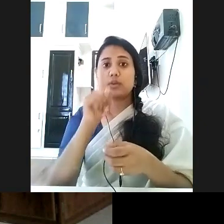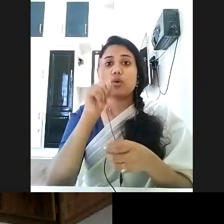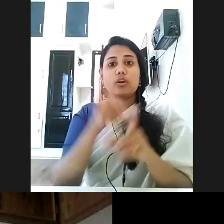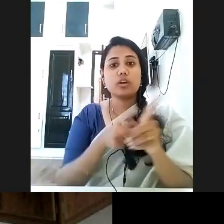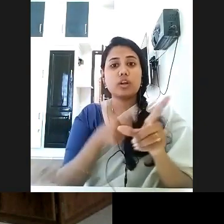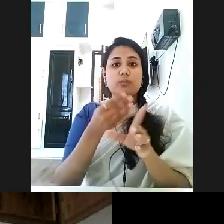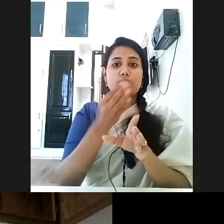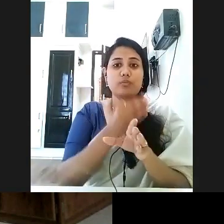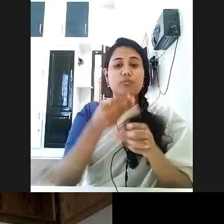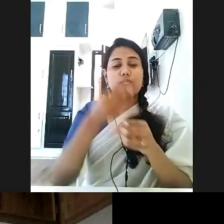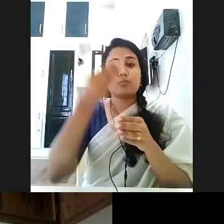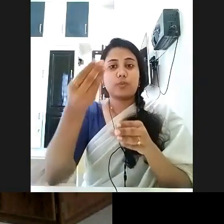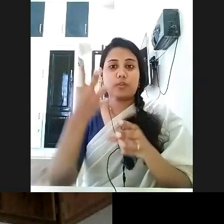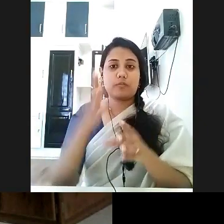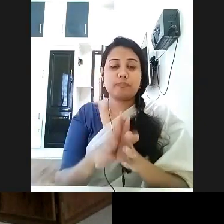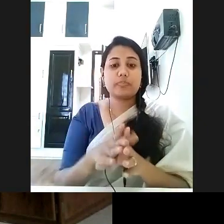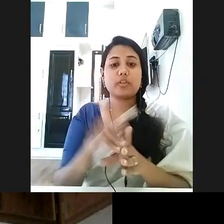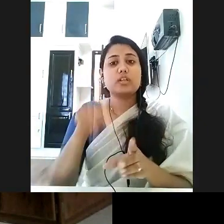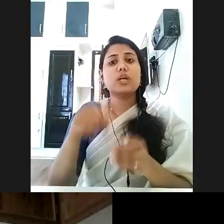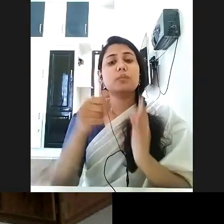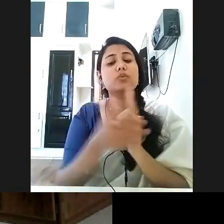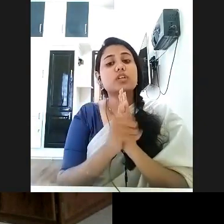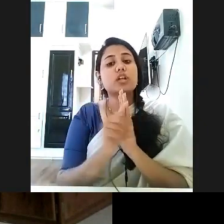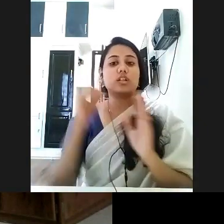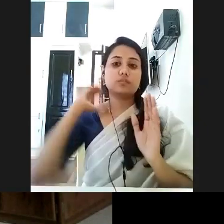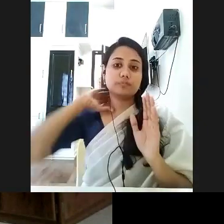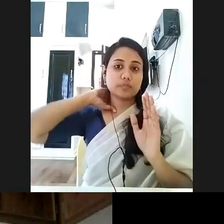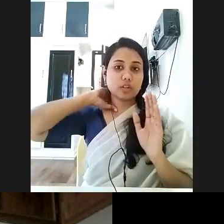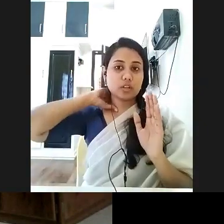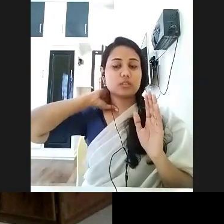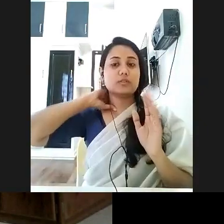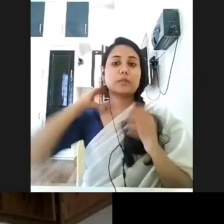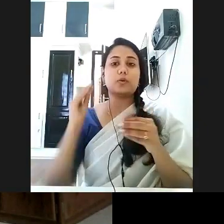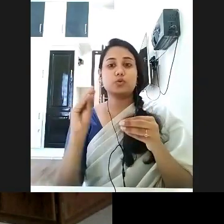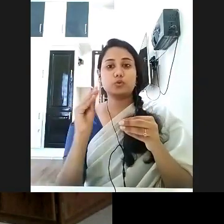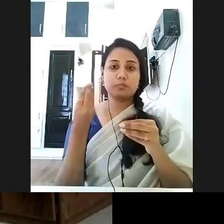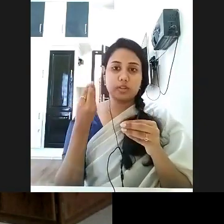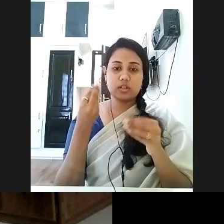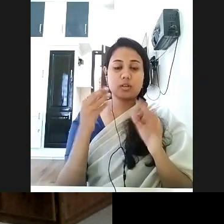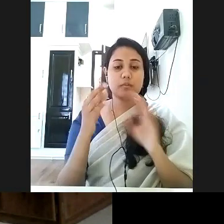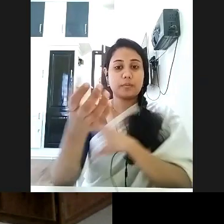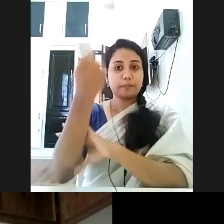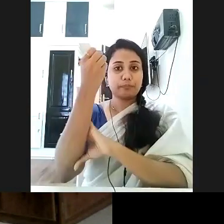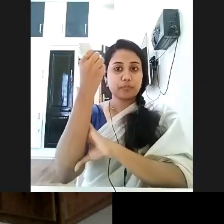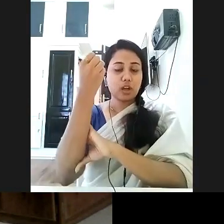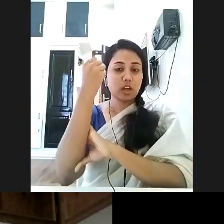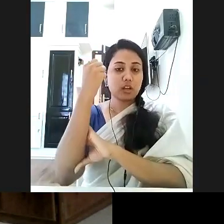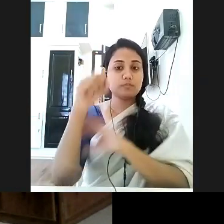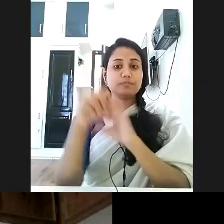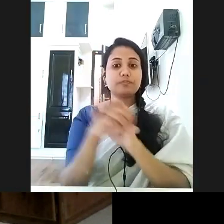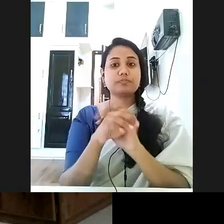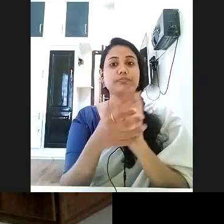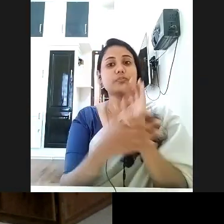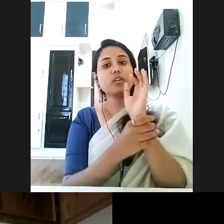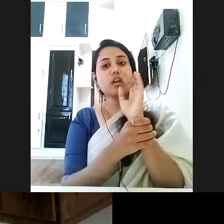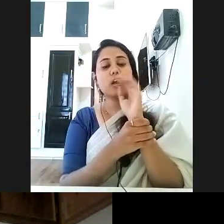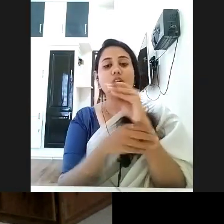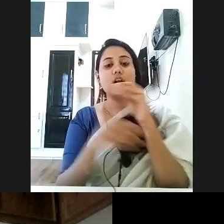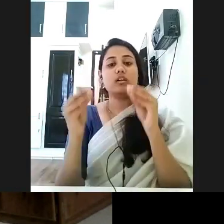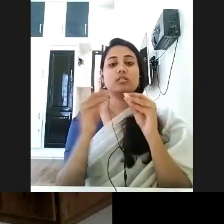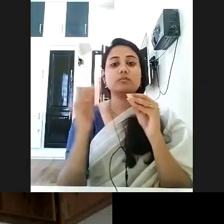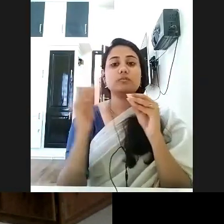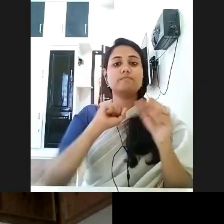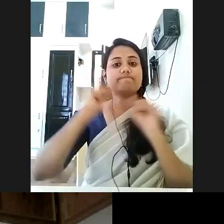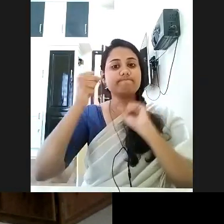കഴിഞ്ഞിട്ടുണ്ട്. ഇപ്പോഴത്തെ അവന്റെ അബിലിറ്റി എന്ന് പറയുമ്പോൾ കഴുത്ത് കുറച്ചും കൂടെ ഒന്ന് ബെറ്റർ ആയിട്ടുണ്ട്. കൈയിന്റെ ഇപ്പോൾ കുട്ടി സ്കൂളിലൊക്കെ പോകുന്നത് കൊണ്ട് കൈയിന്റെ ഫൈൻ